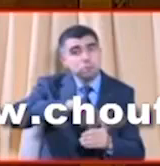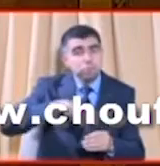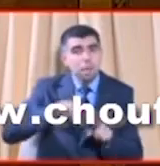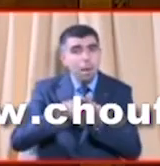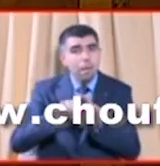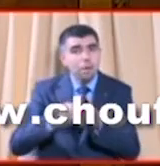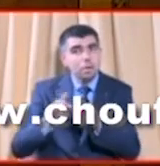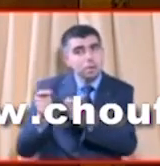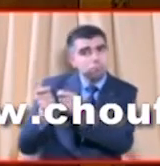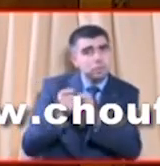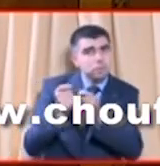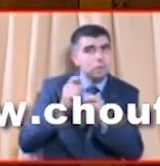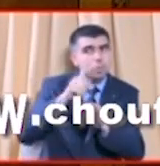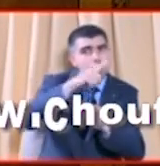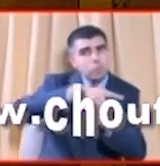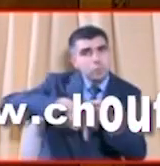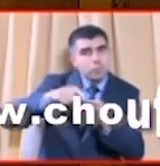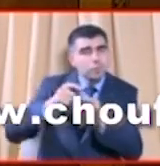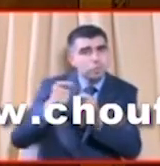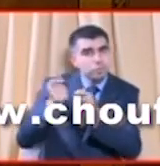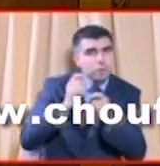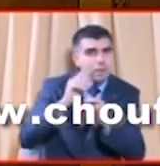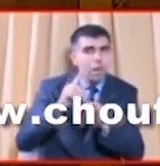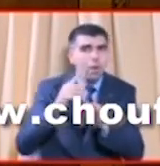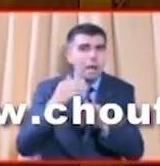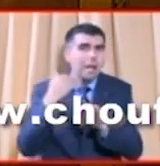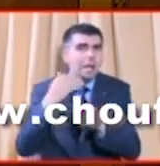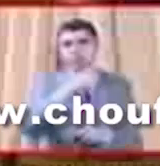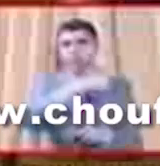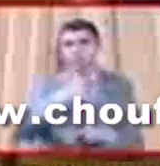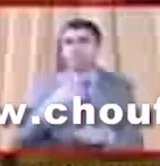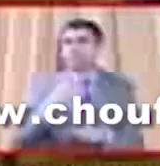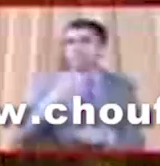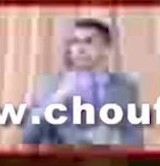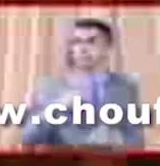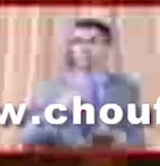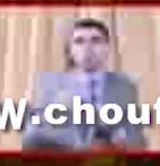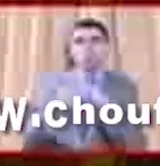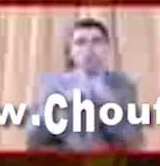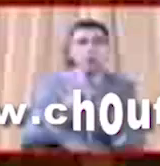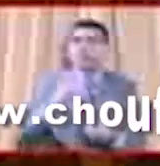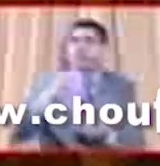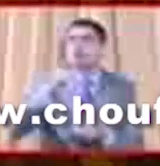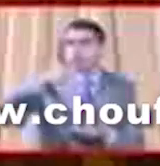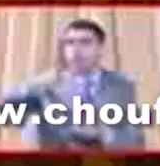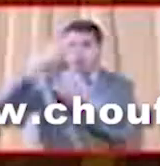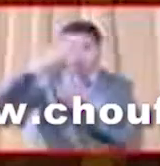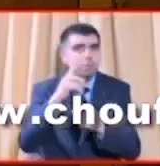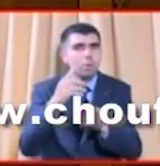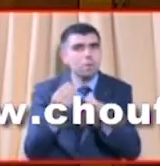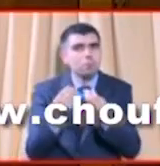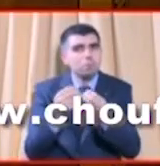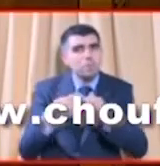المحن وستقومون وسقتموهم إلى ضيق العيش؟ وغنبقى نقولها لهم ولا عاود صبروا معايا غنعاود